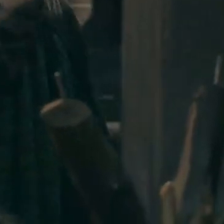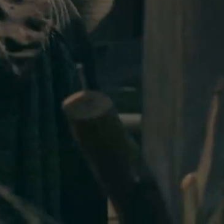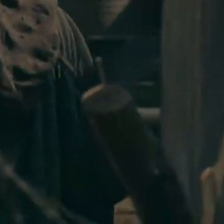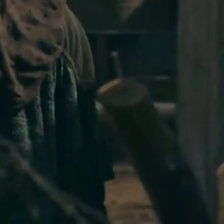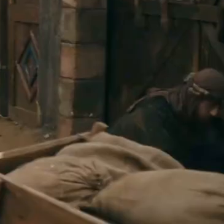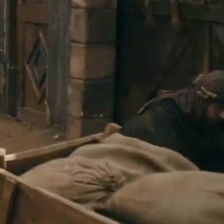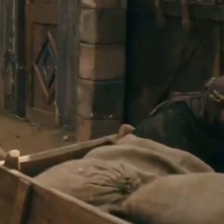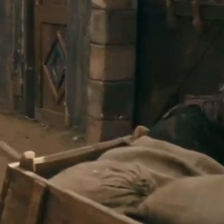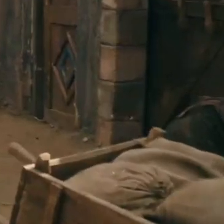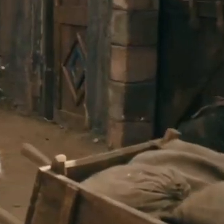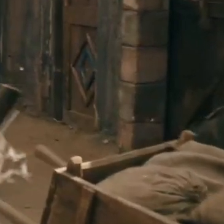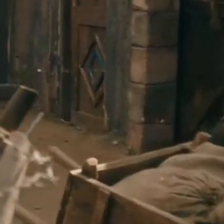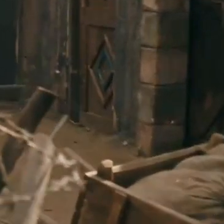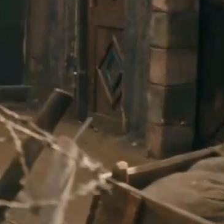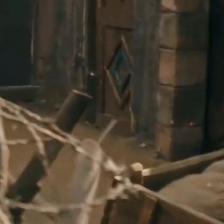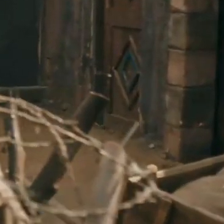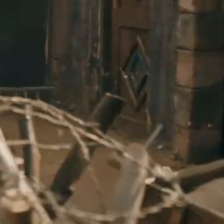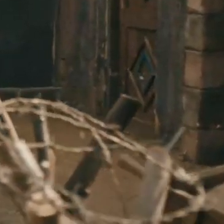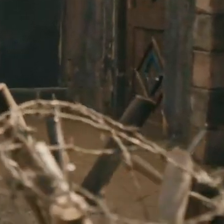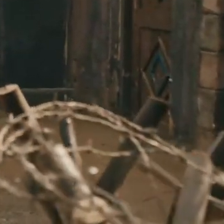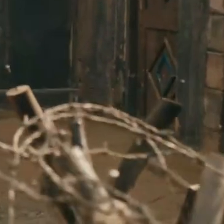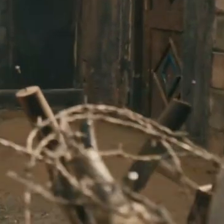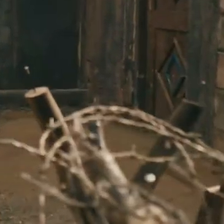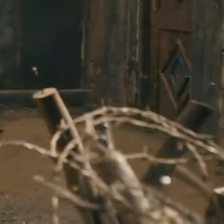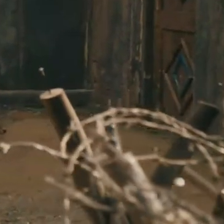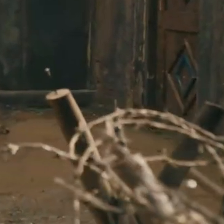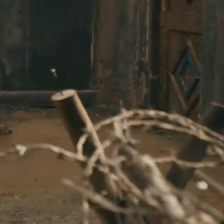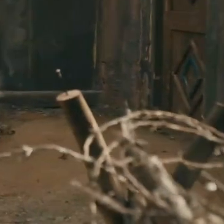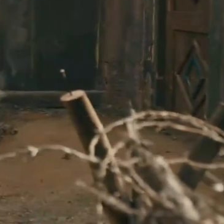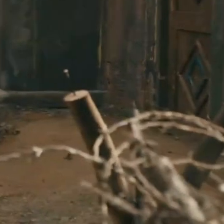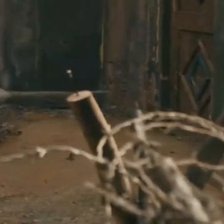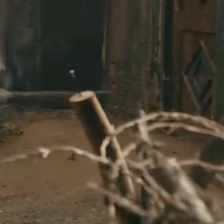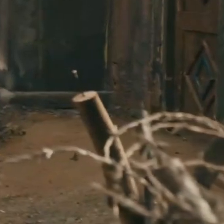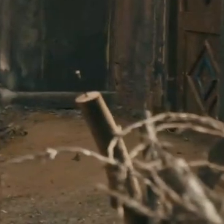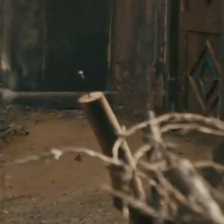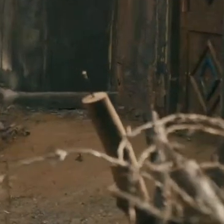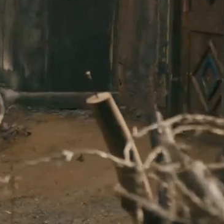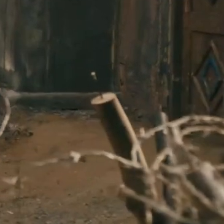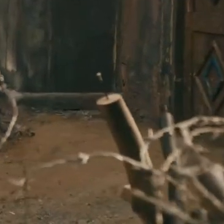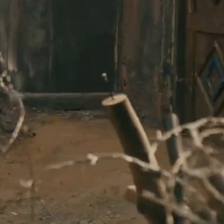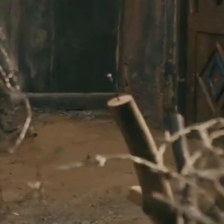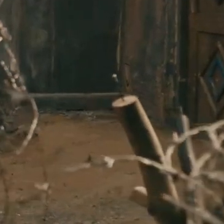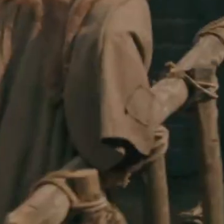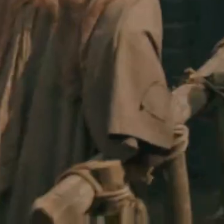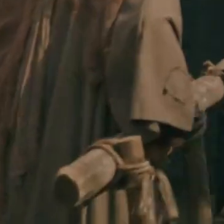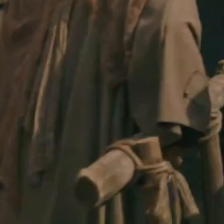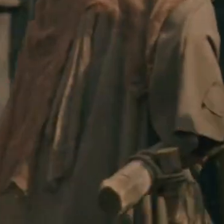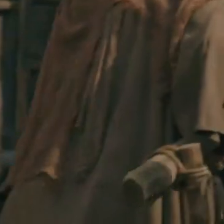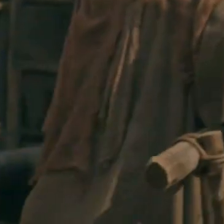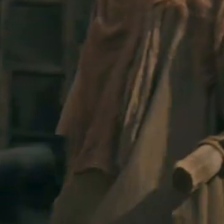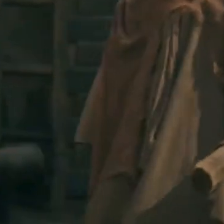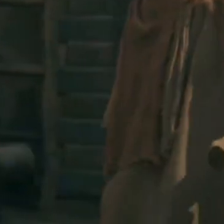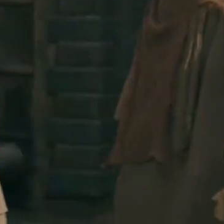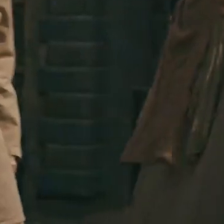Çitin başında duran Ömer, Mehmet'in sırtını sıvazlayarak kapının altına bir sandık yerleştiren adama yanaştı. O esnada